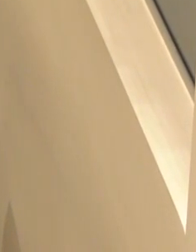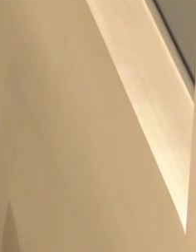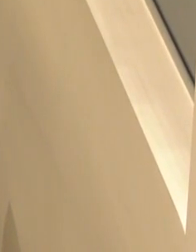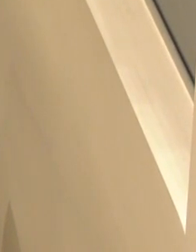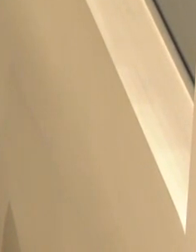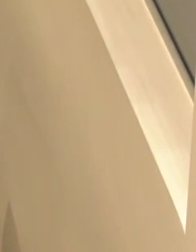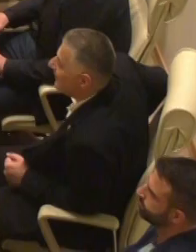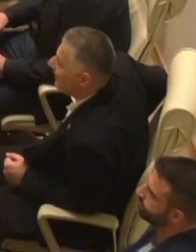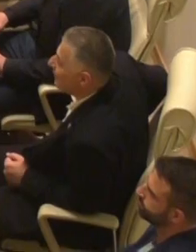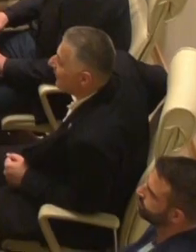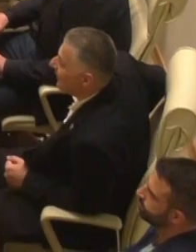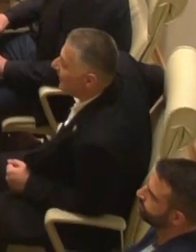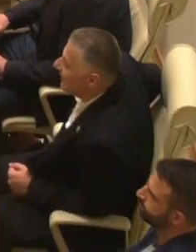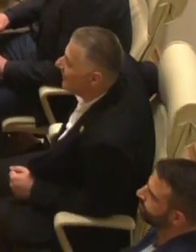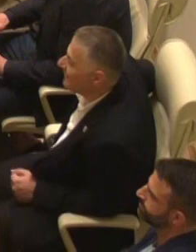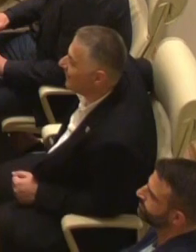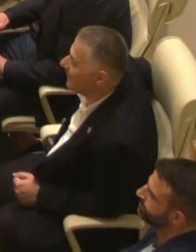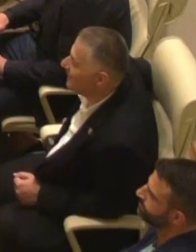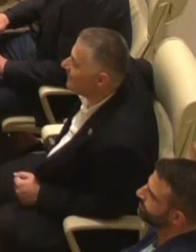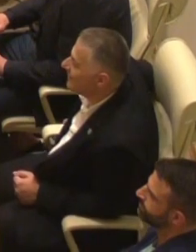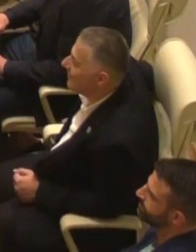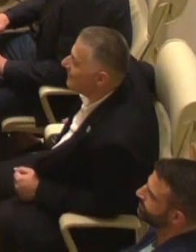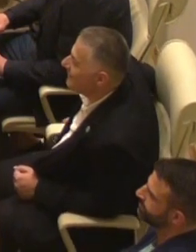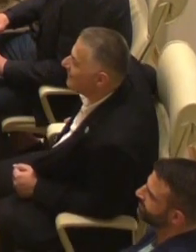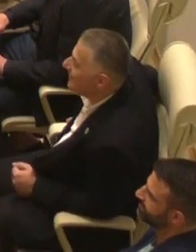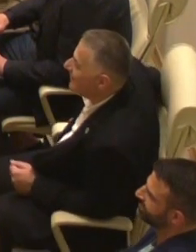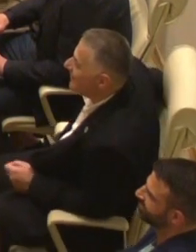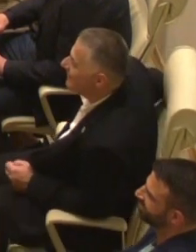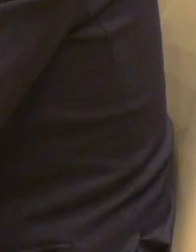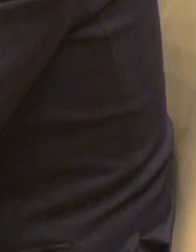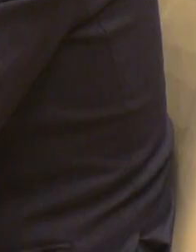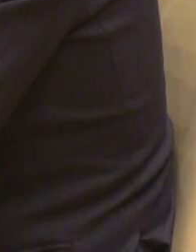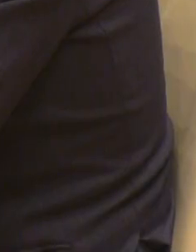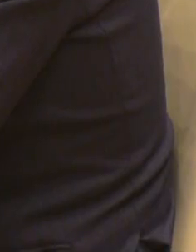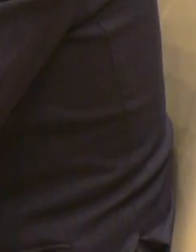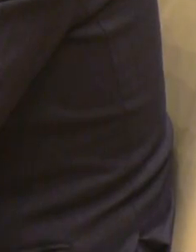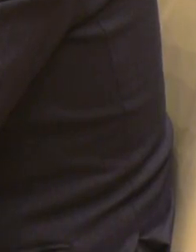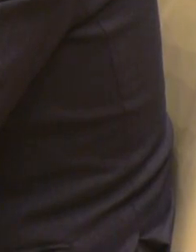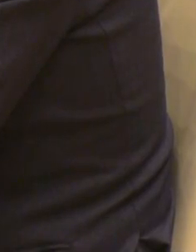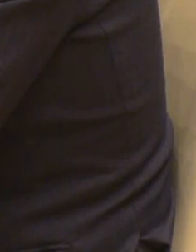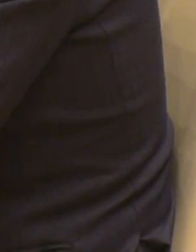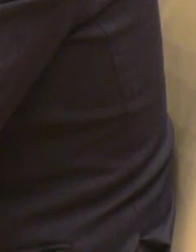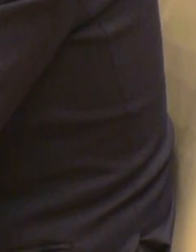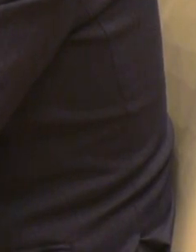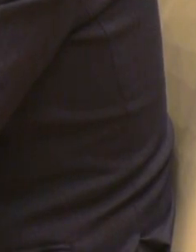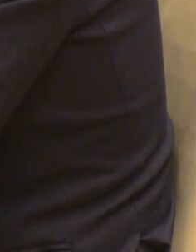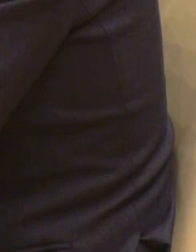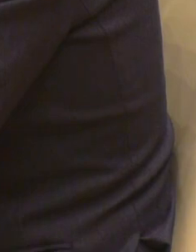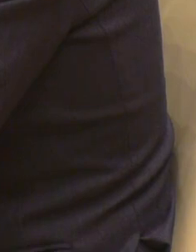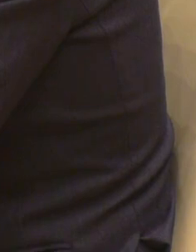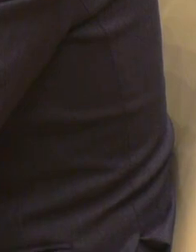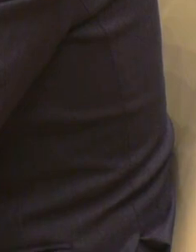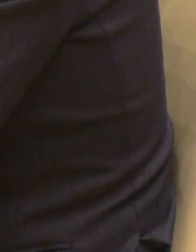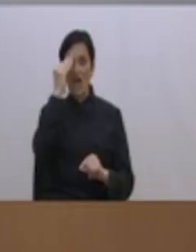თუმცა პარლამენტში პოლიტიკური განცხადებები ისე დასრულდა, რომ ქართული ოცნების არც ერთ დეპუტატს ვენეციის კომისიის კრიტიკულ დასკვნაზე განცხადება